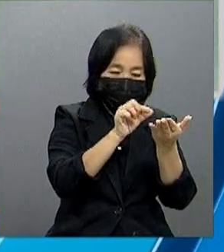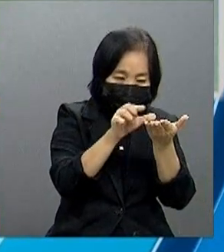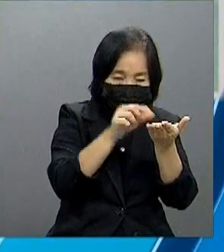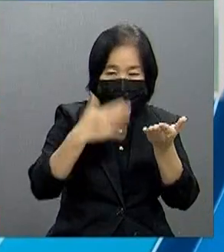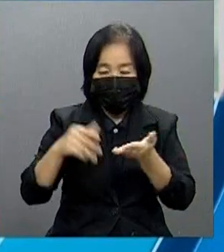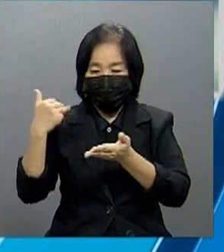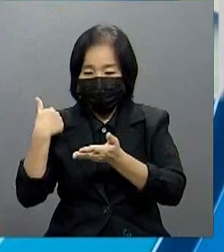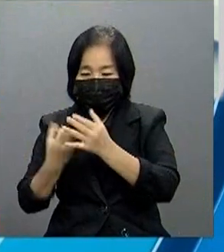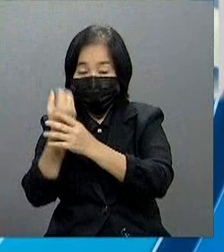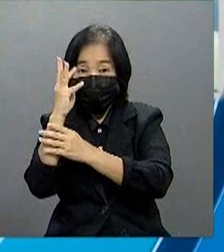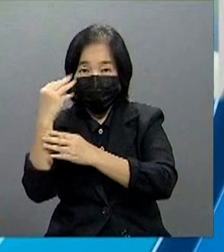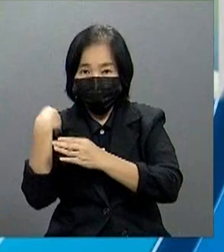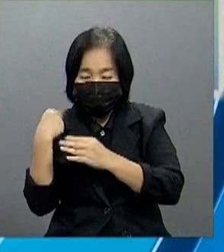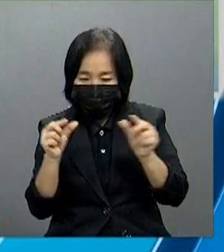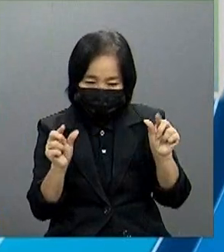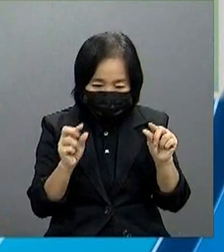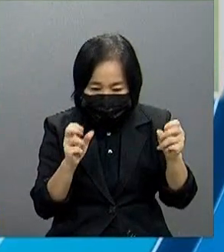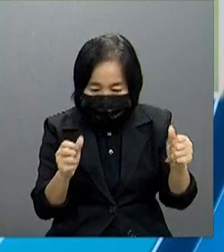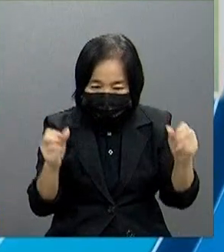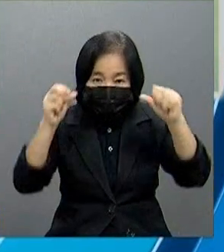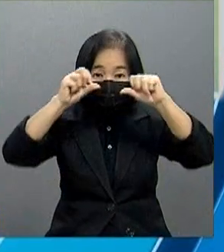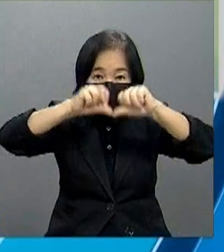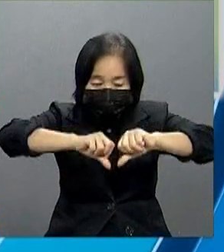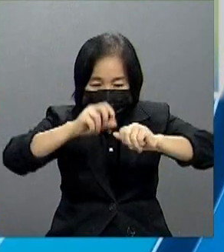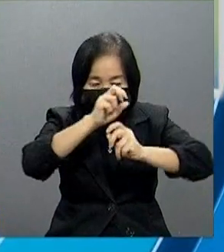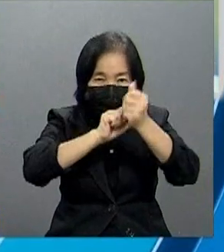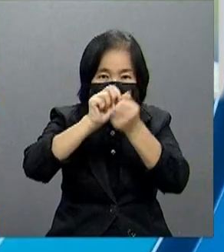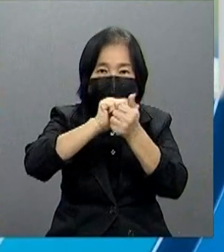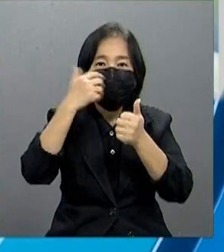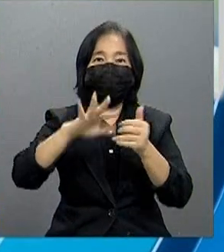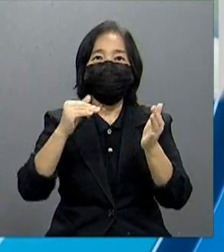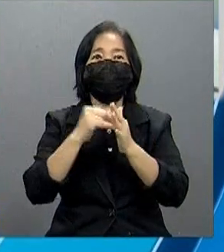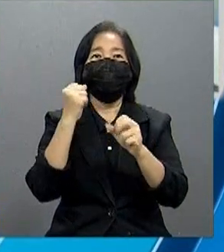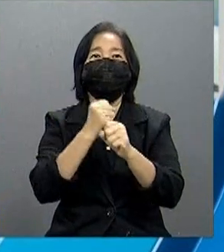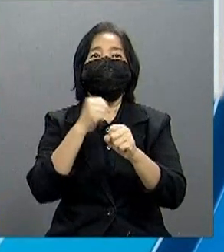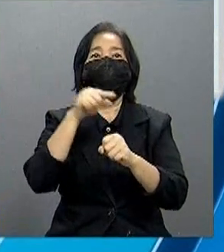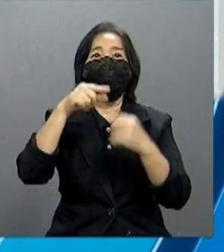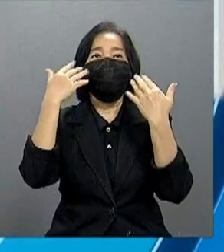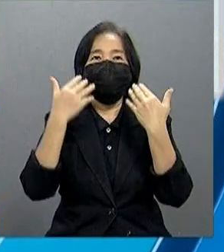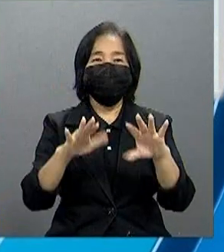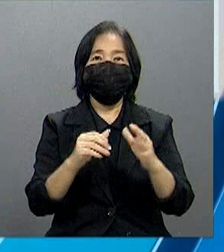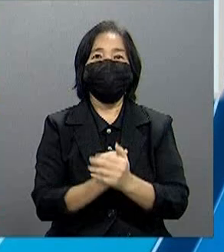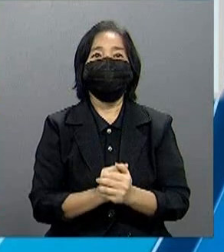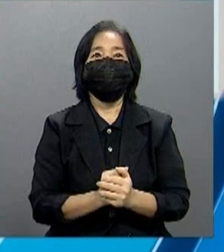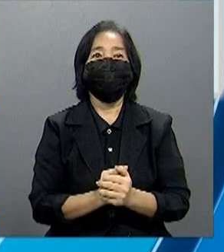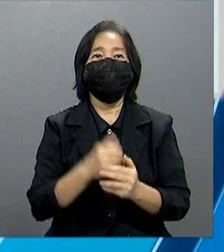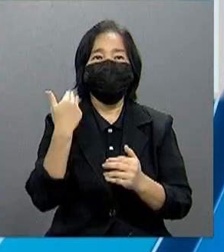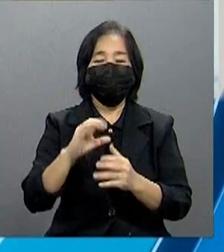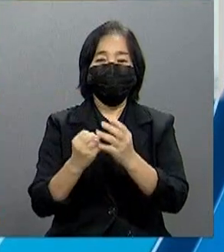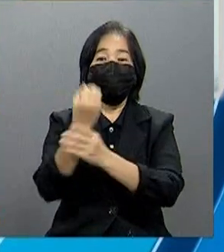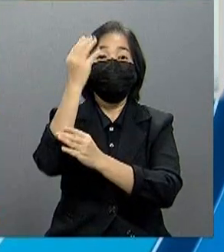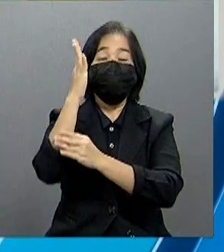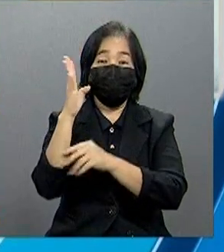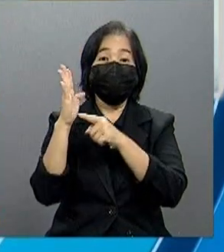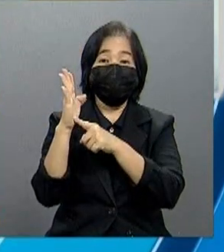คทีเรียตัวนึงนะครับแล้วก็พานำเขาเข้าไปในใบไม้แล้วในใบไม้เนี่ยเขาก็จะมีก